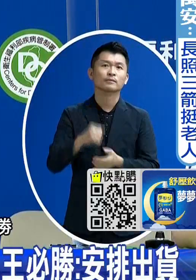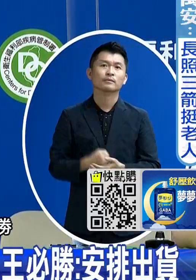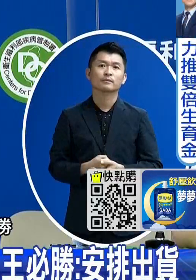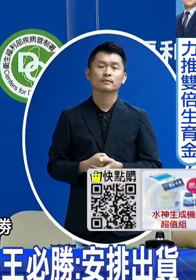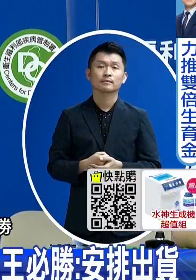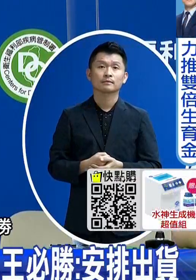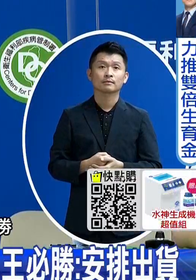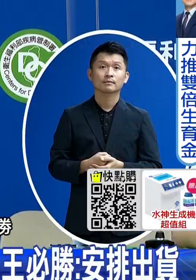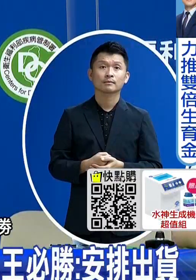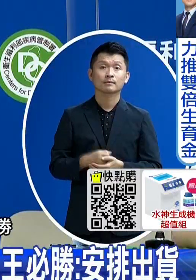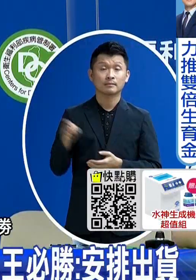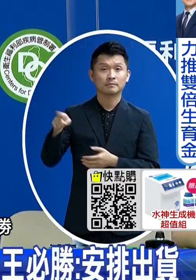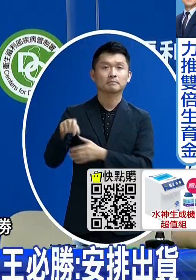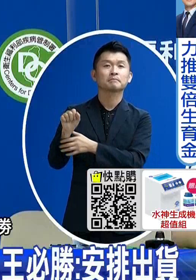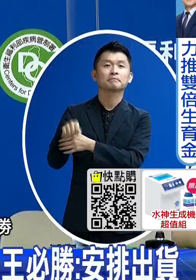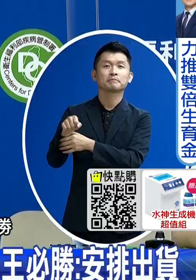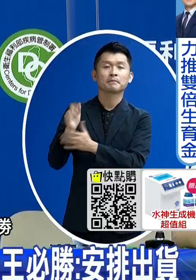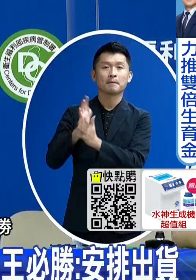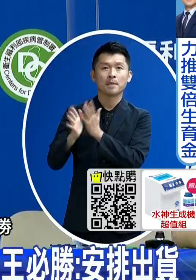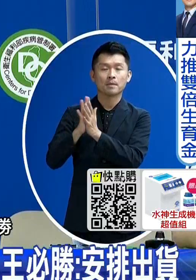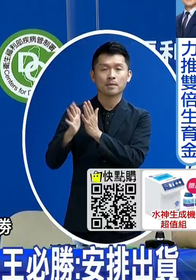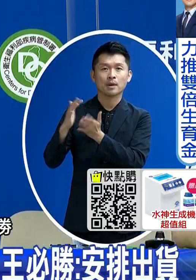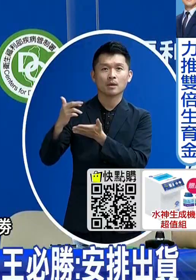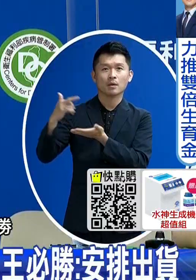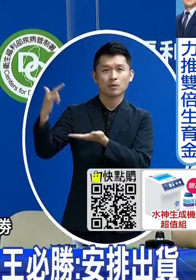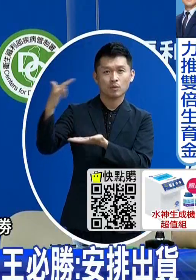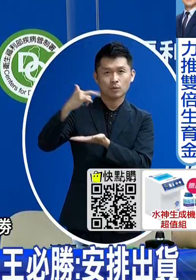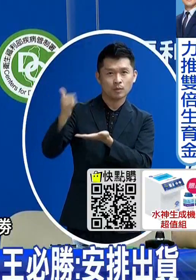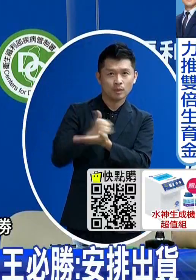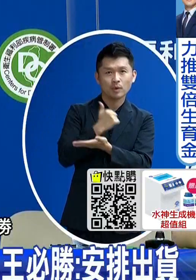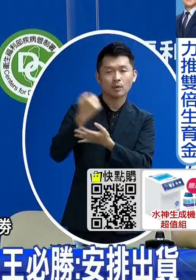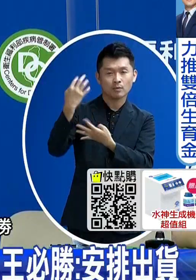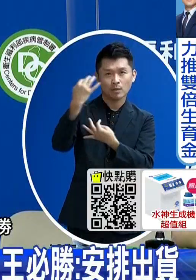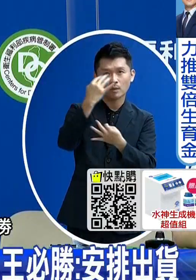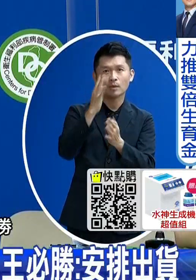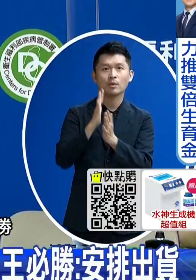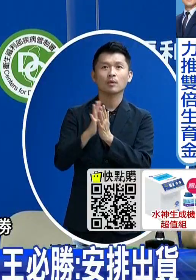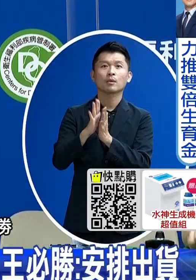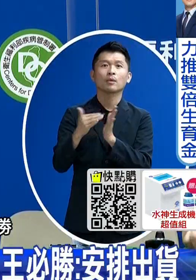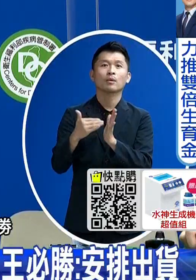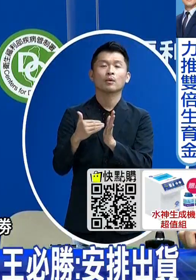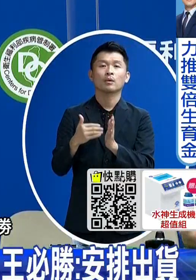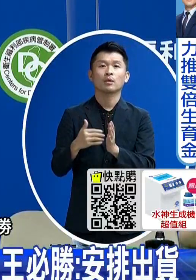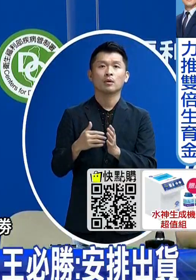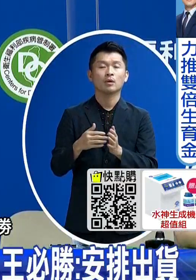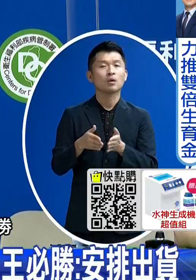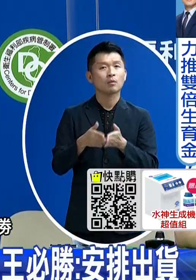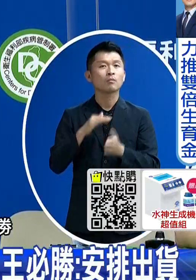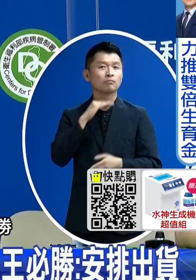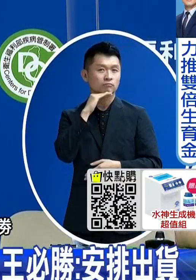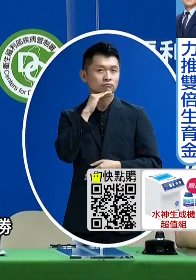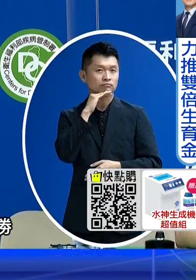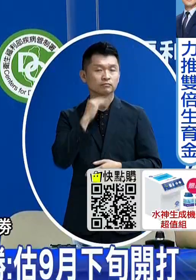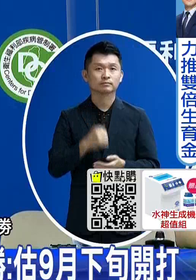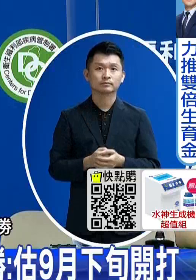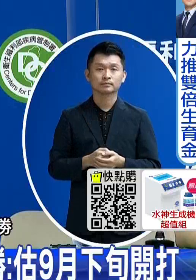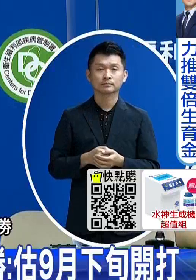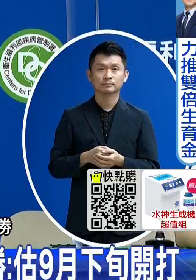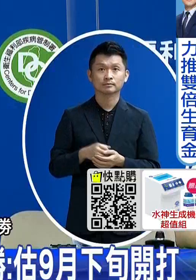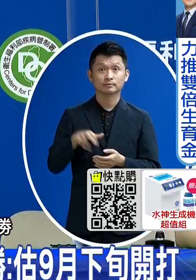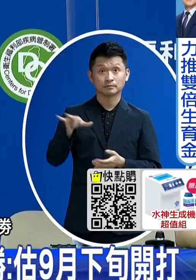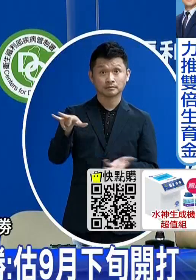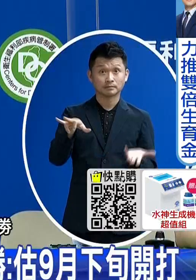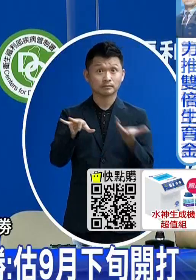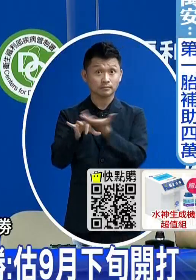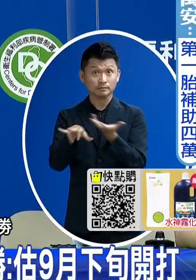他们是在已经在安排出货的相关的这个时程了，那可能还需要一点时间，包括这个机位了，这些